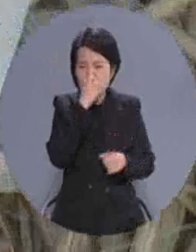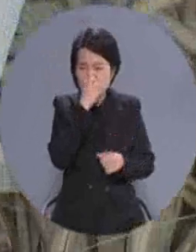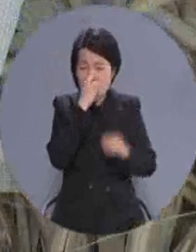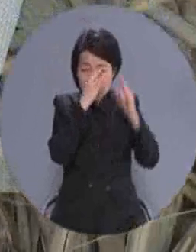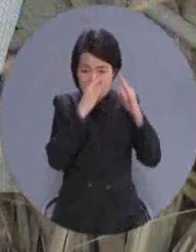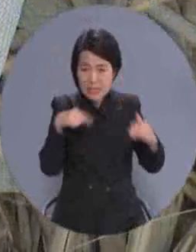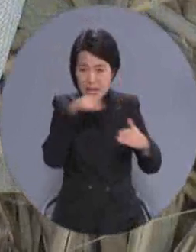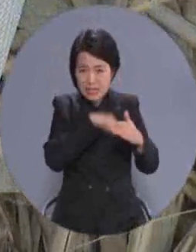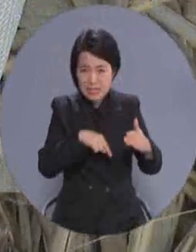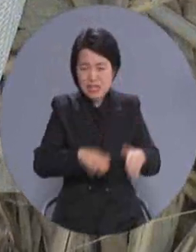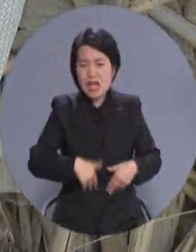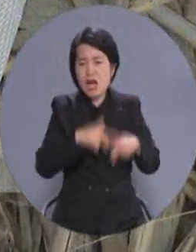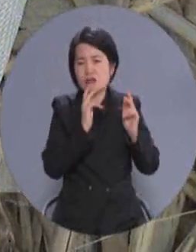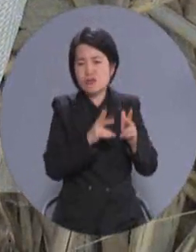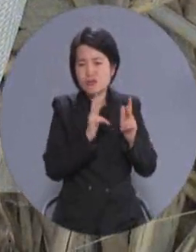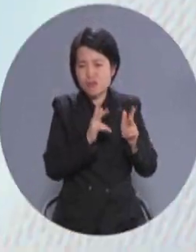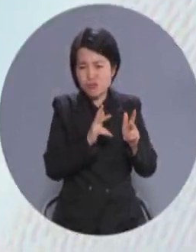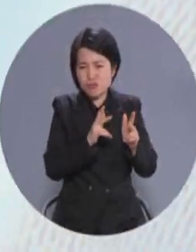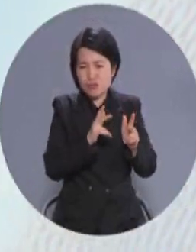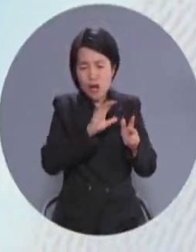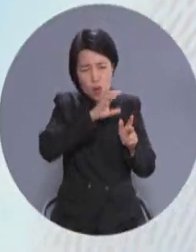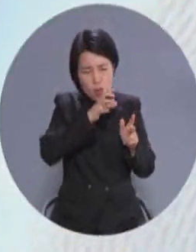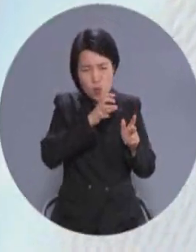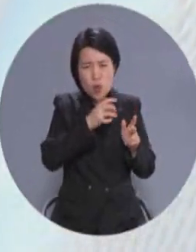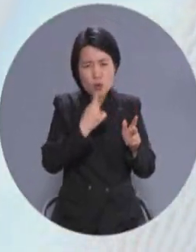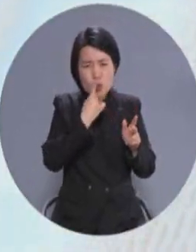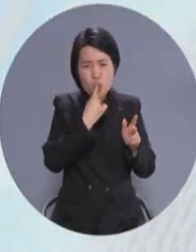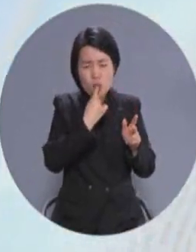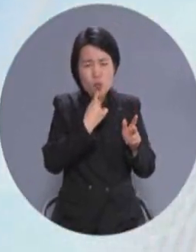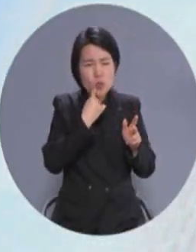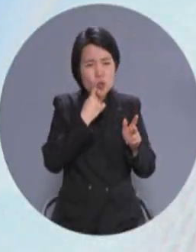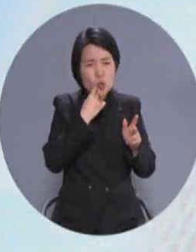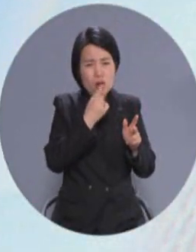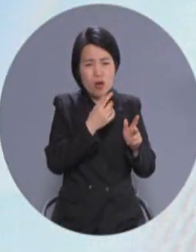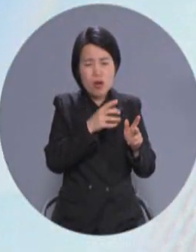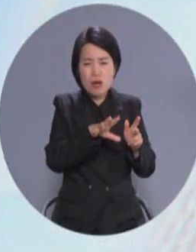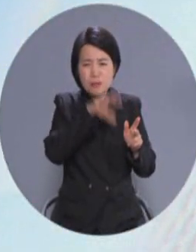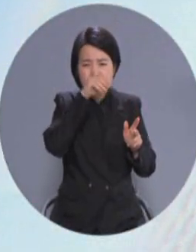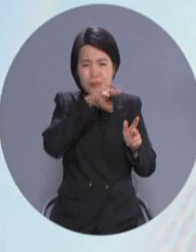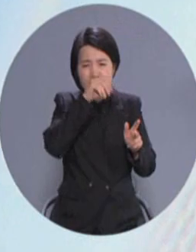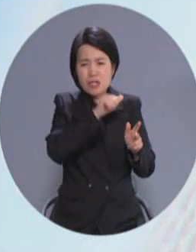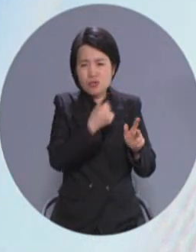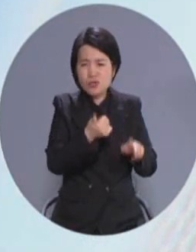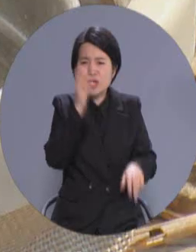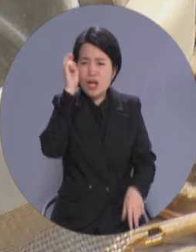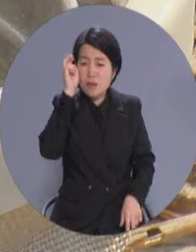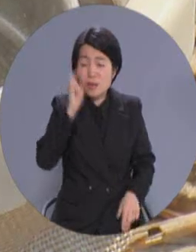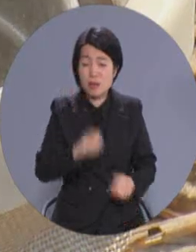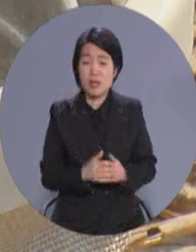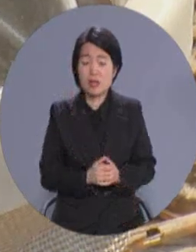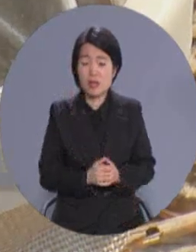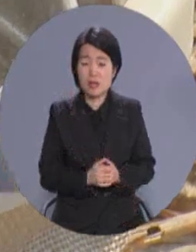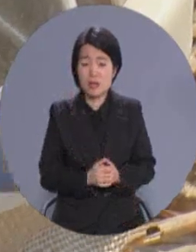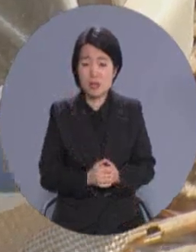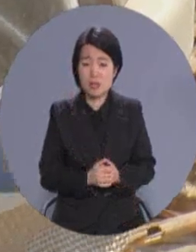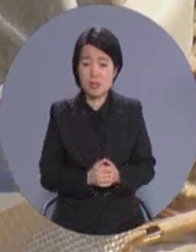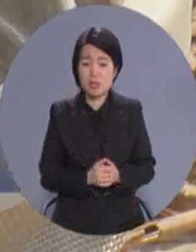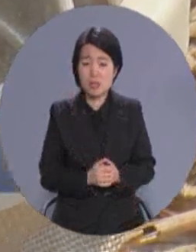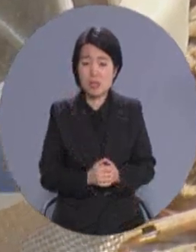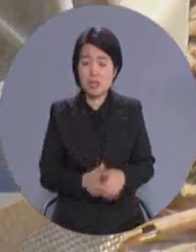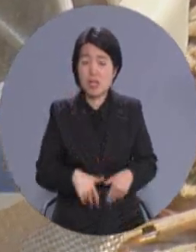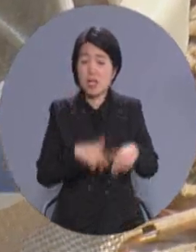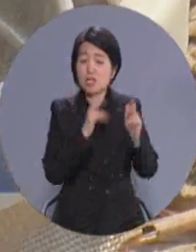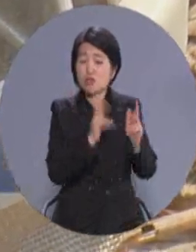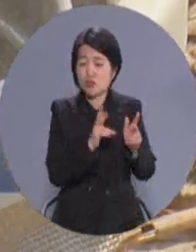안에서 난방기구를 틀어놓고 자다가 일산화탄소에 중독돼 숨진 것으로 추정하고 있습니다. 풍차가스를 활용한